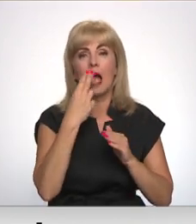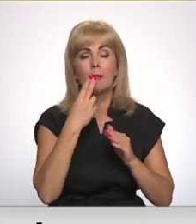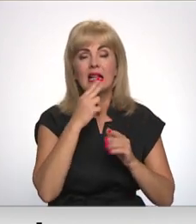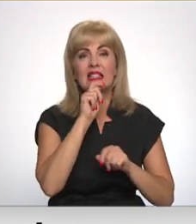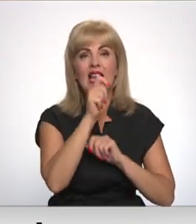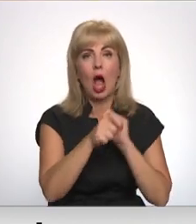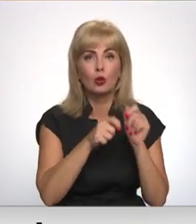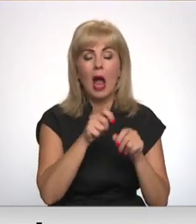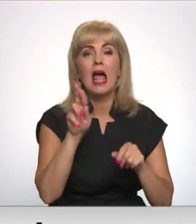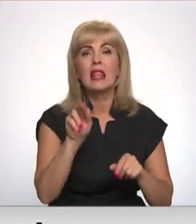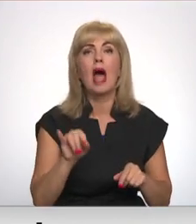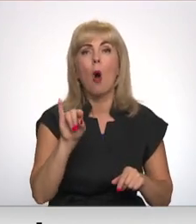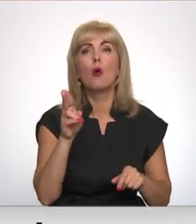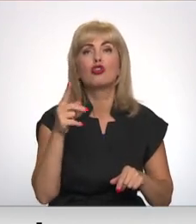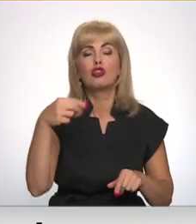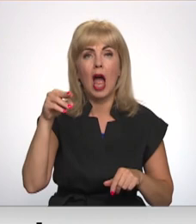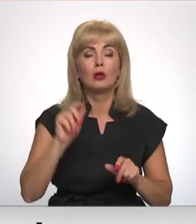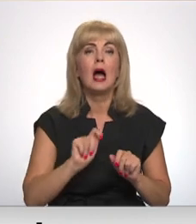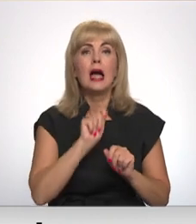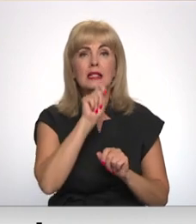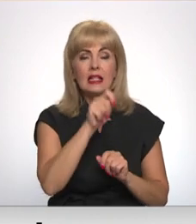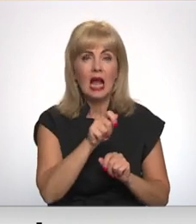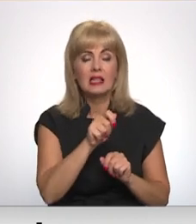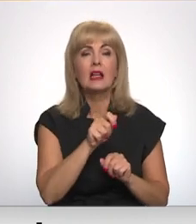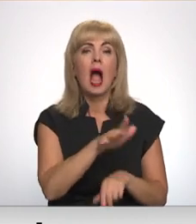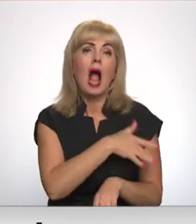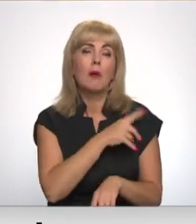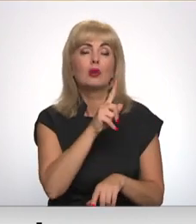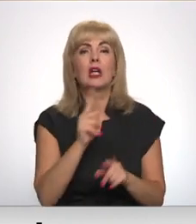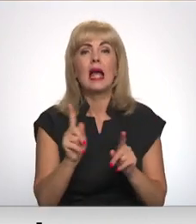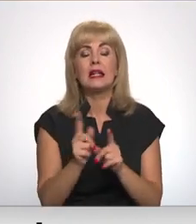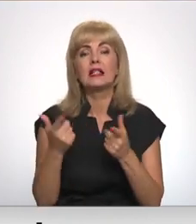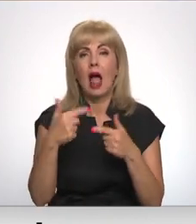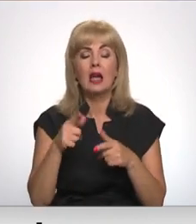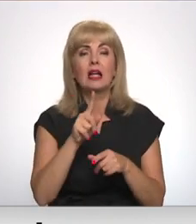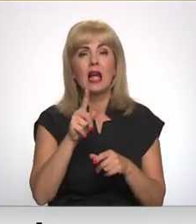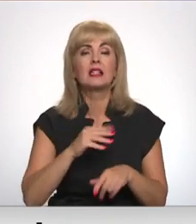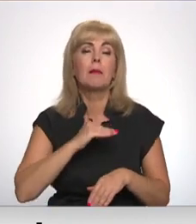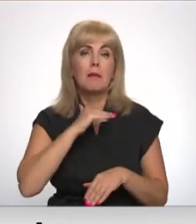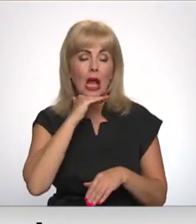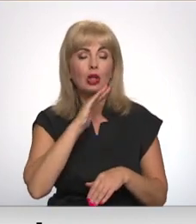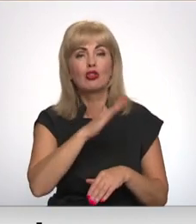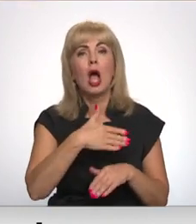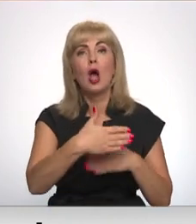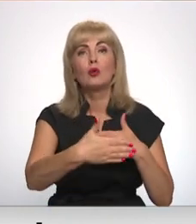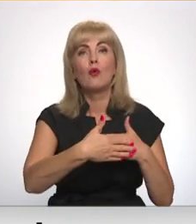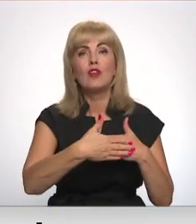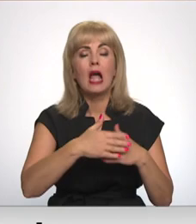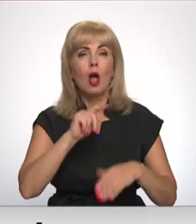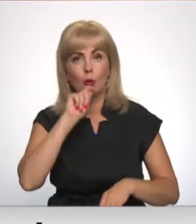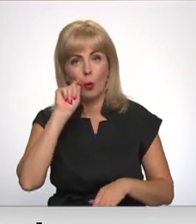lai gan ļoti iespējams, ka sniegtā palīdzība kalpos īsam laikam. Arī tas esot daudz, ja tā var palīdzēt tuvināt Ukrainu